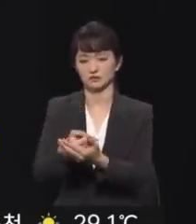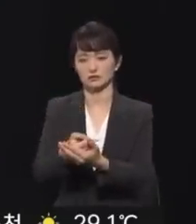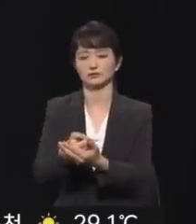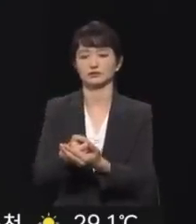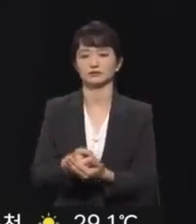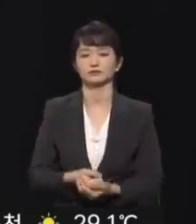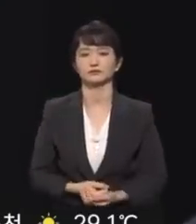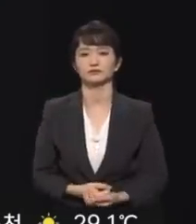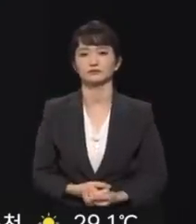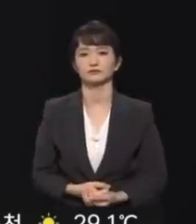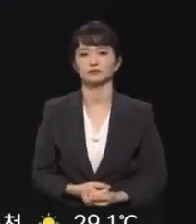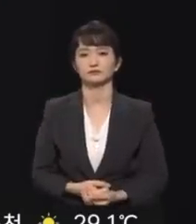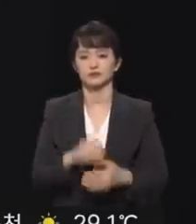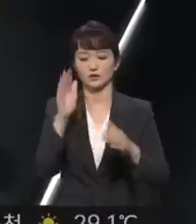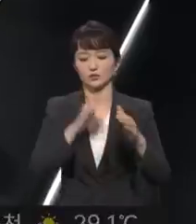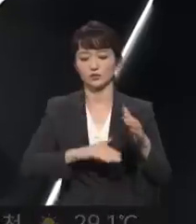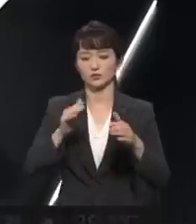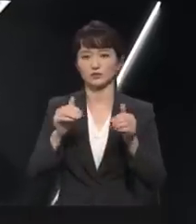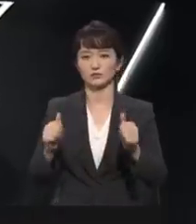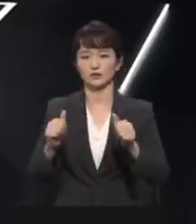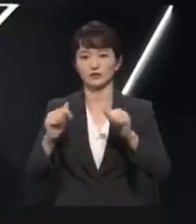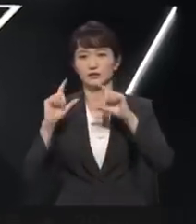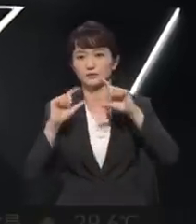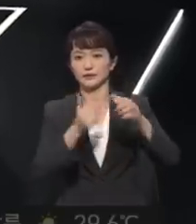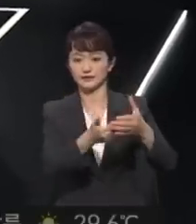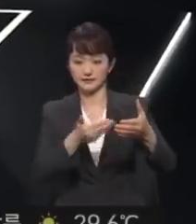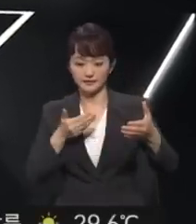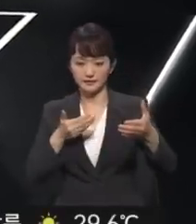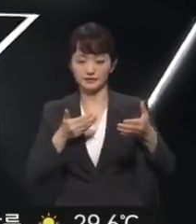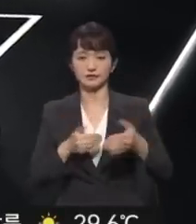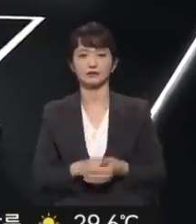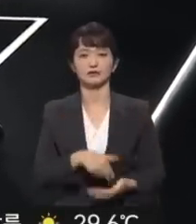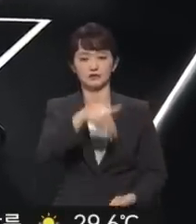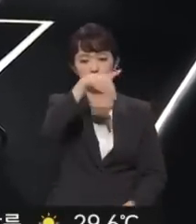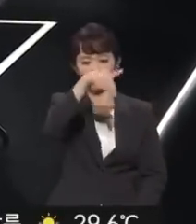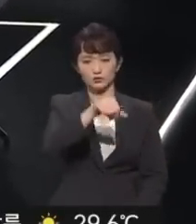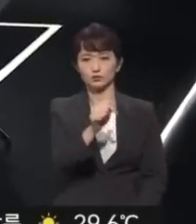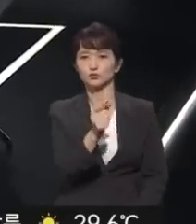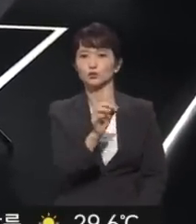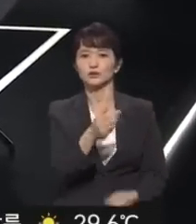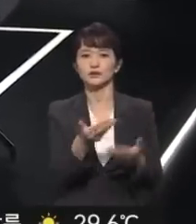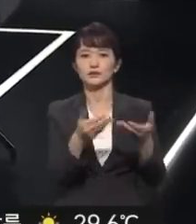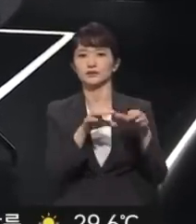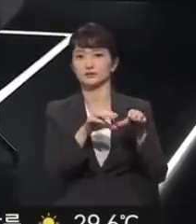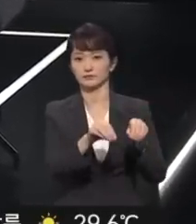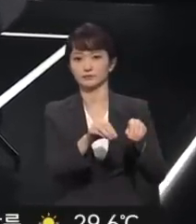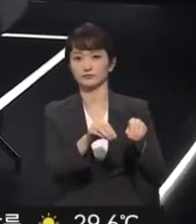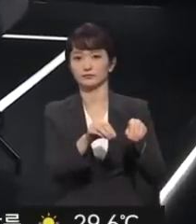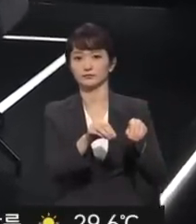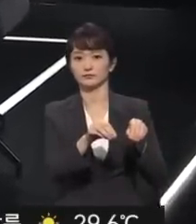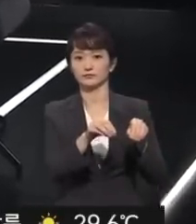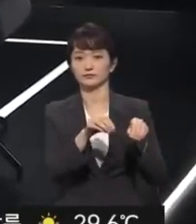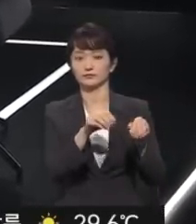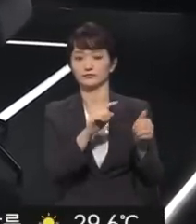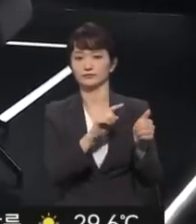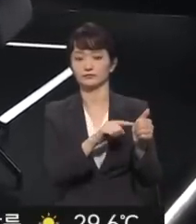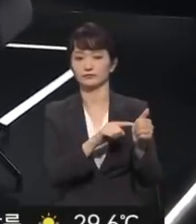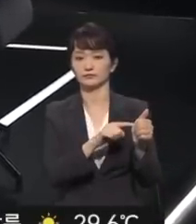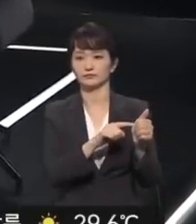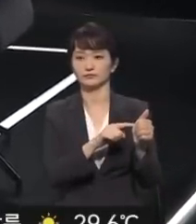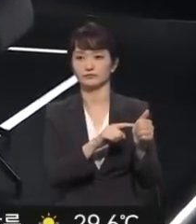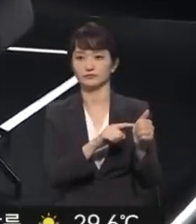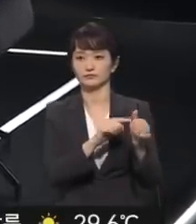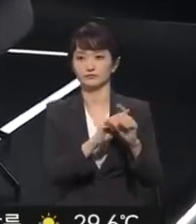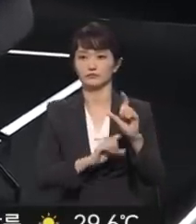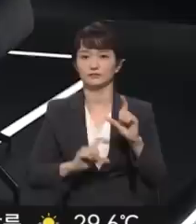하고요 본안 판결 전까지는 조형 비대위원장의 징후가 정지가 되는 거잖아요 그래서 좀 더